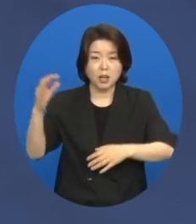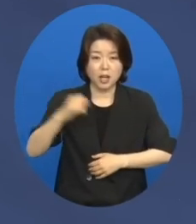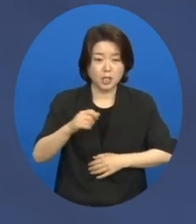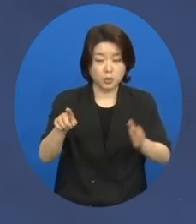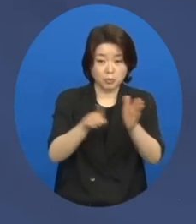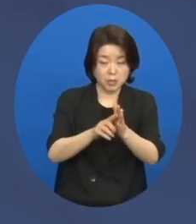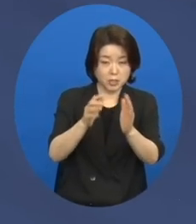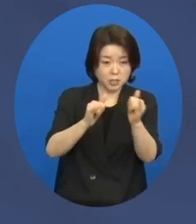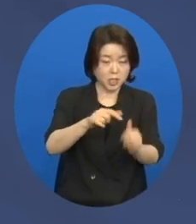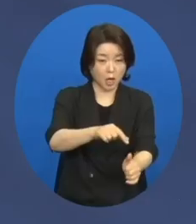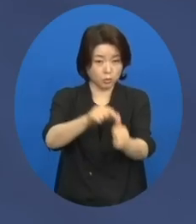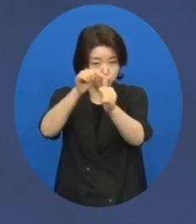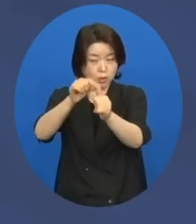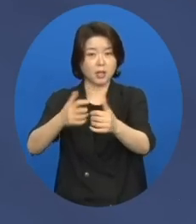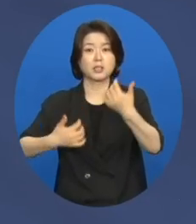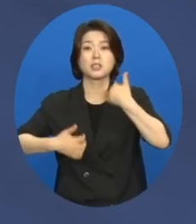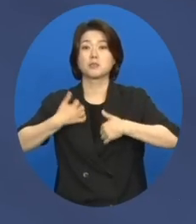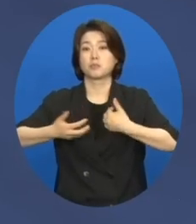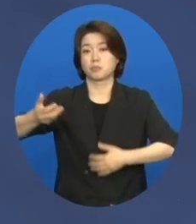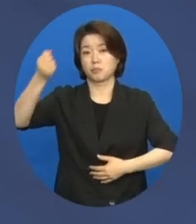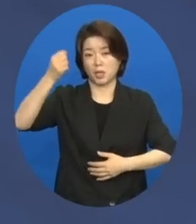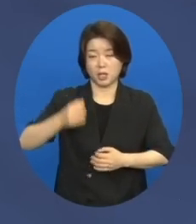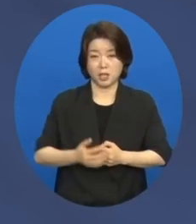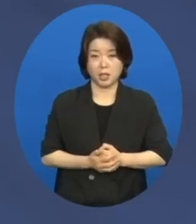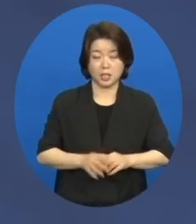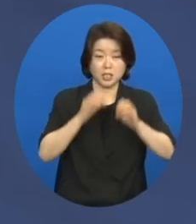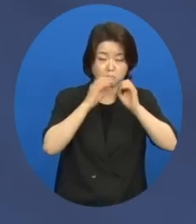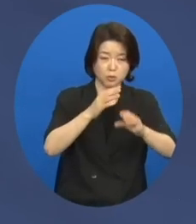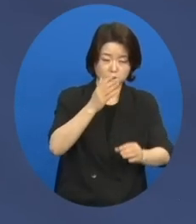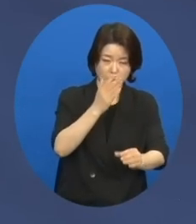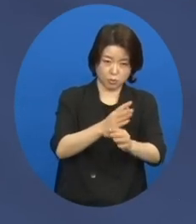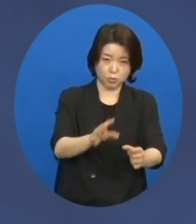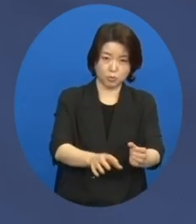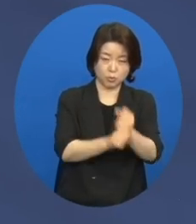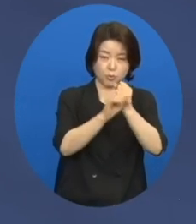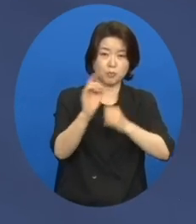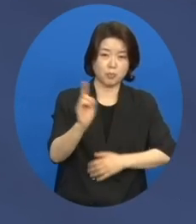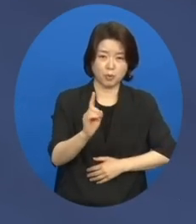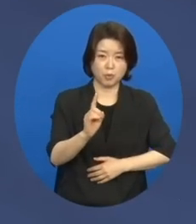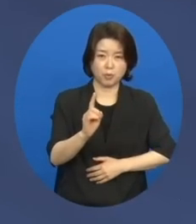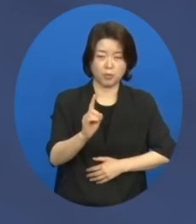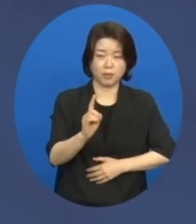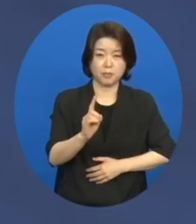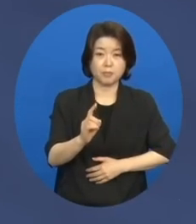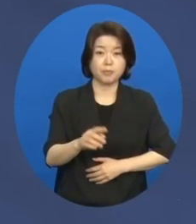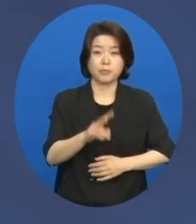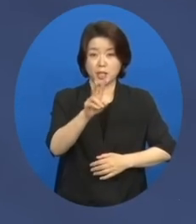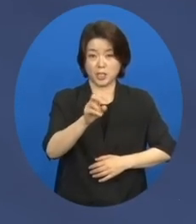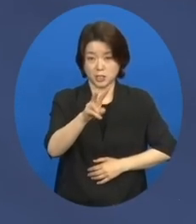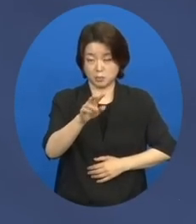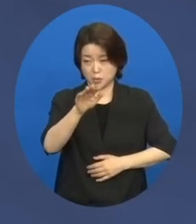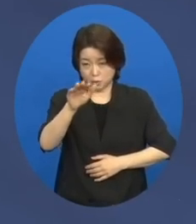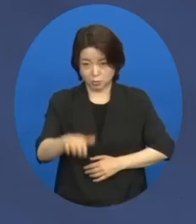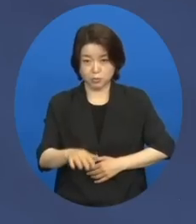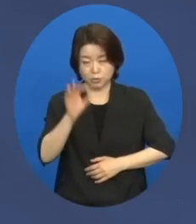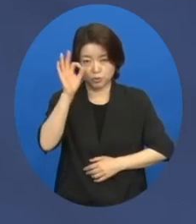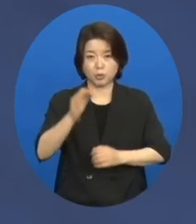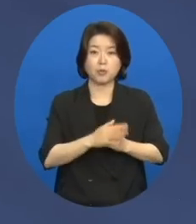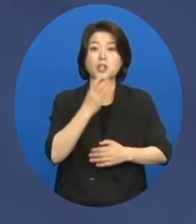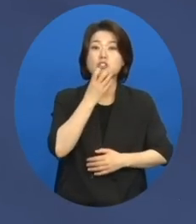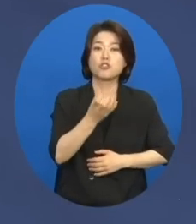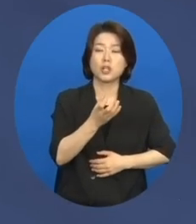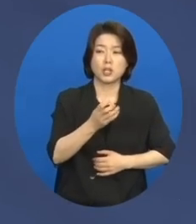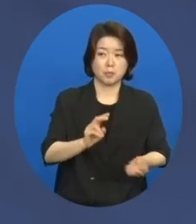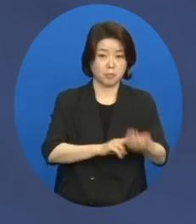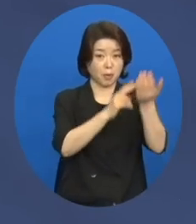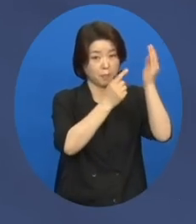자들을 구원하시기를 기뻐하셨도다. 이 전도의 핵심적인 내용, 복음이 뭐냐, 22절부터 유대인은 표적을